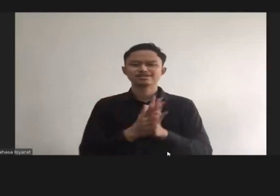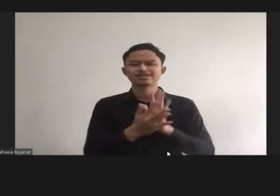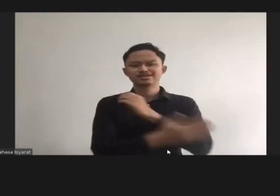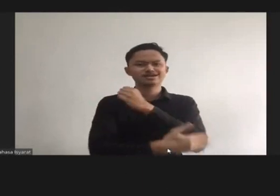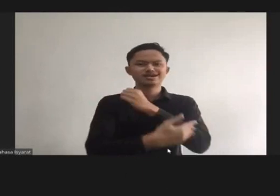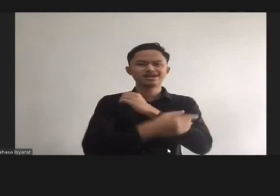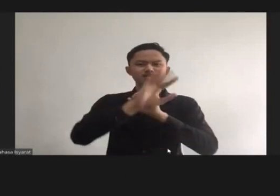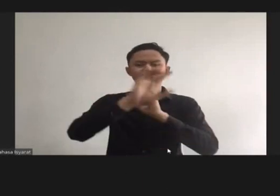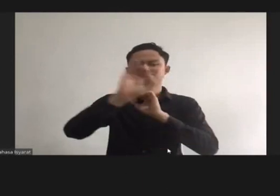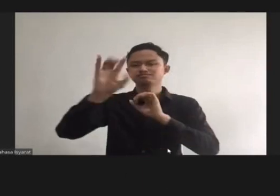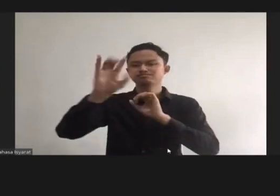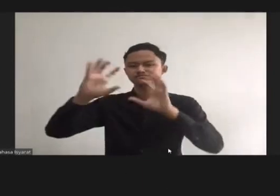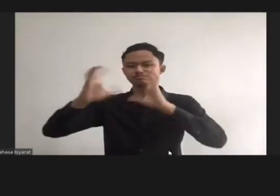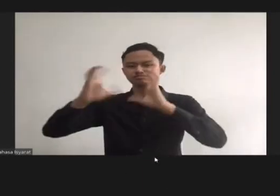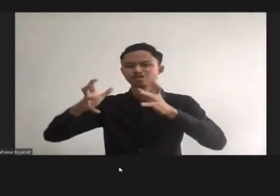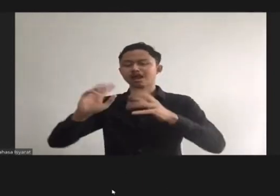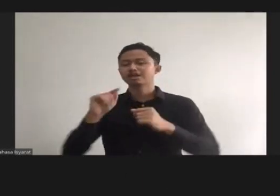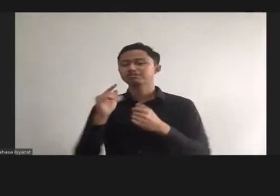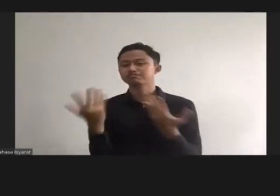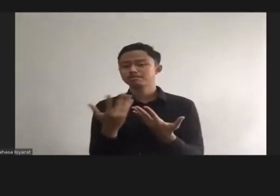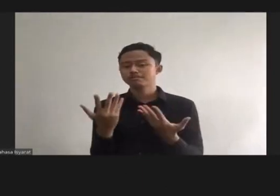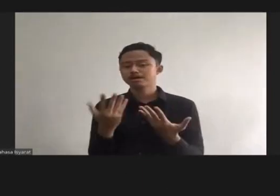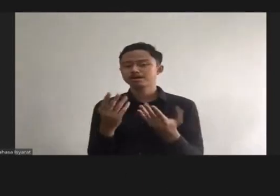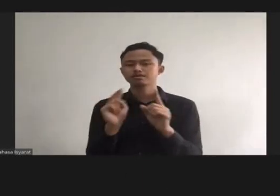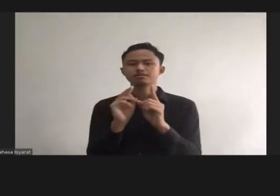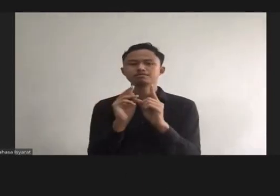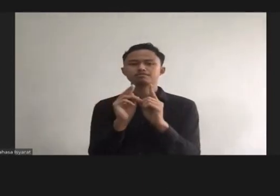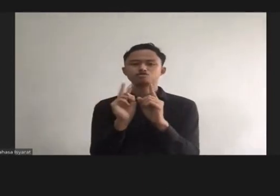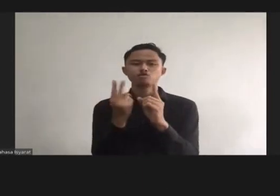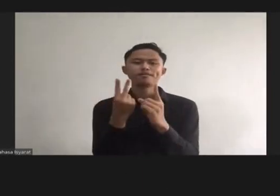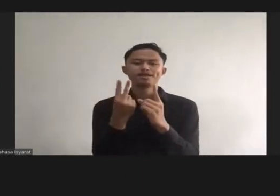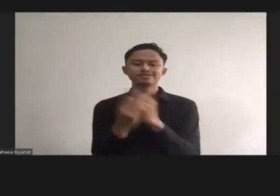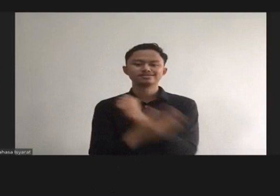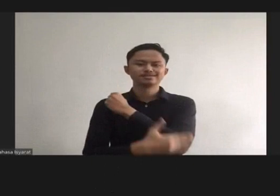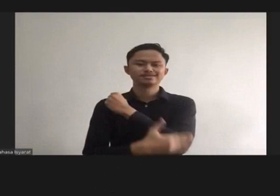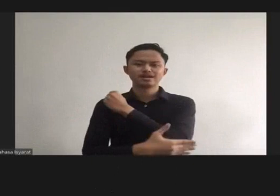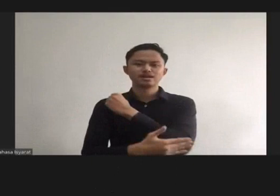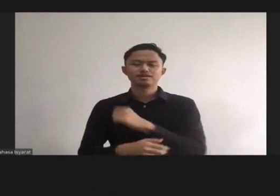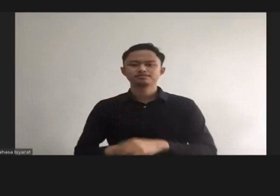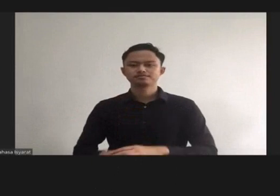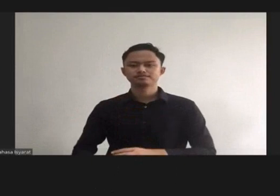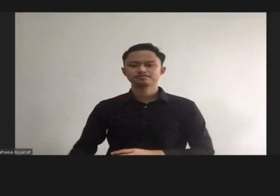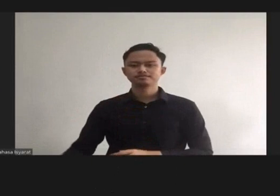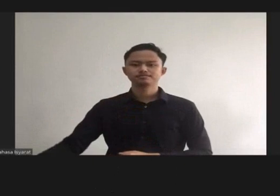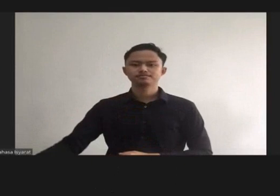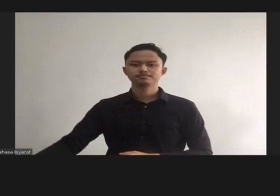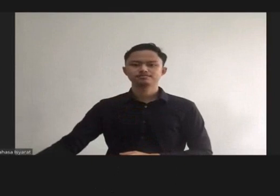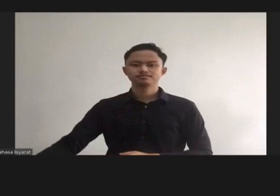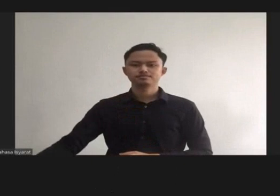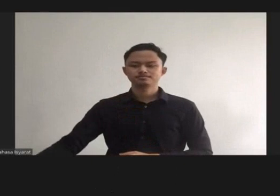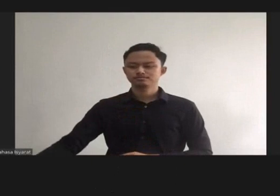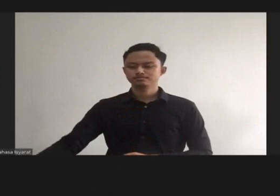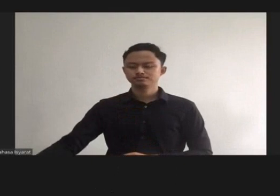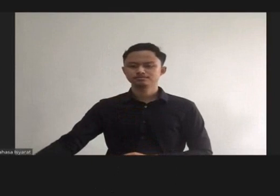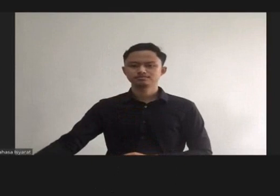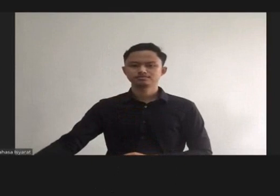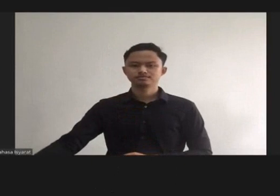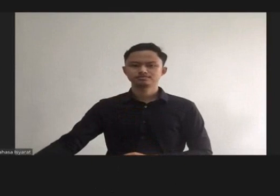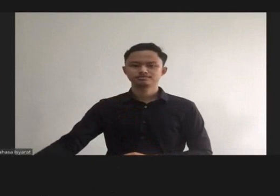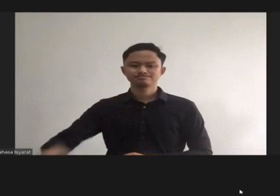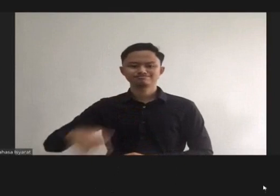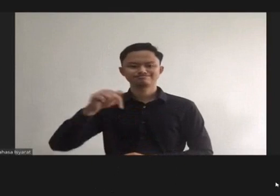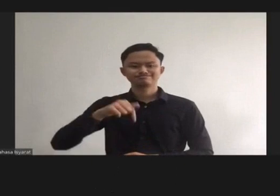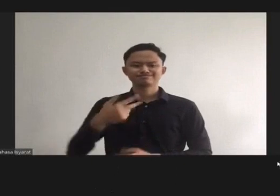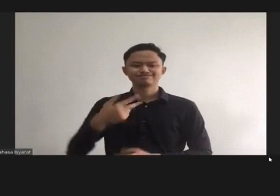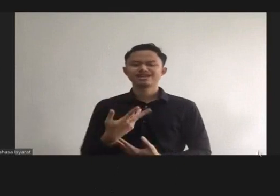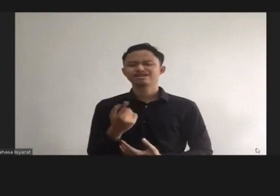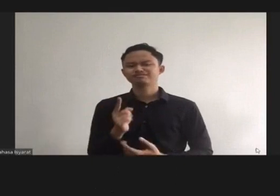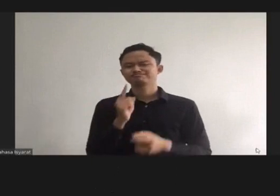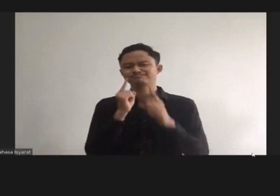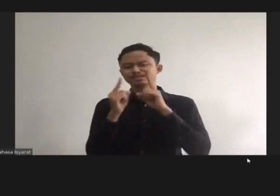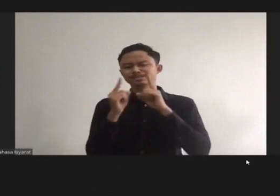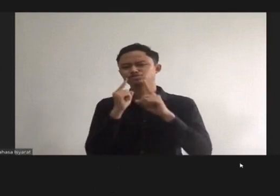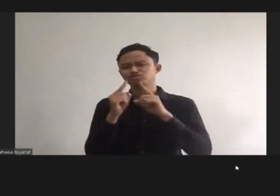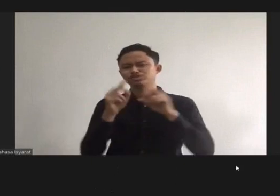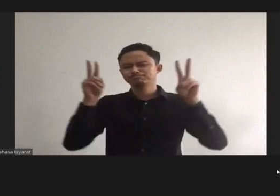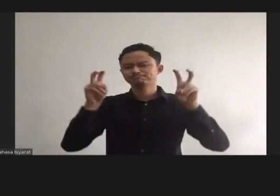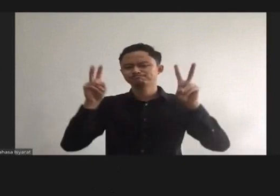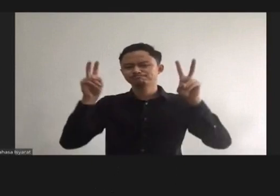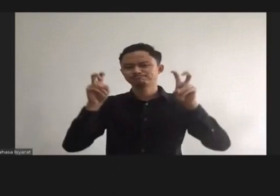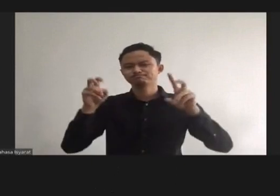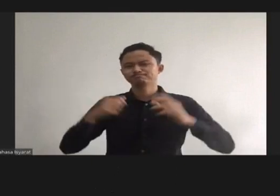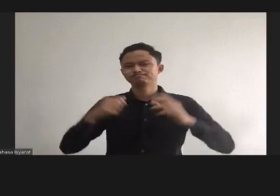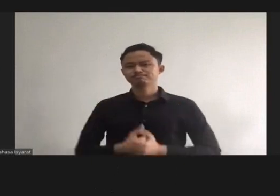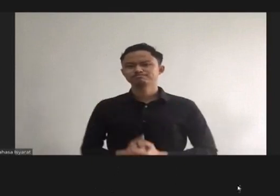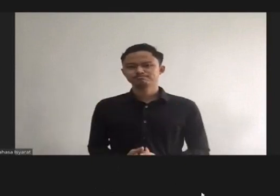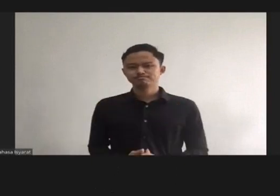sekitar 12 negara. Dan untuk itu hari ini kita akan melakukan diskusi tematik yang temanya